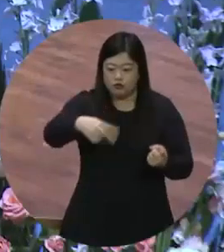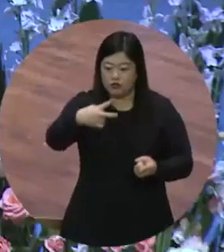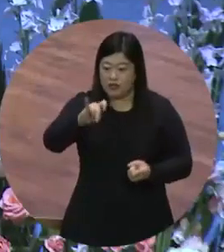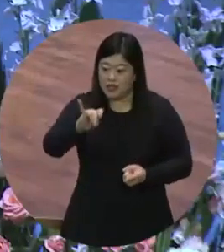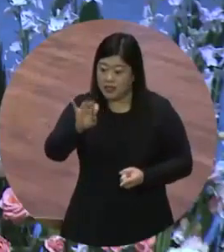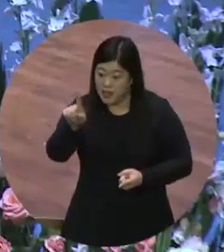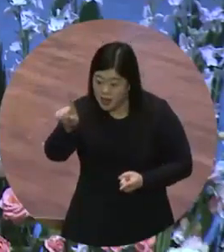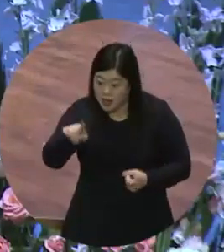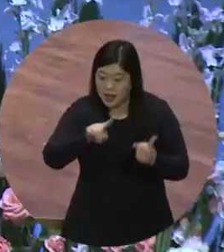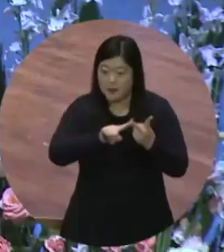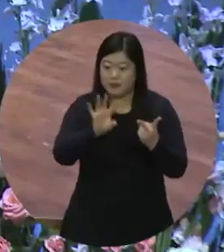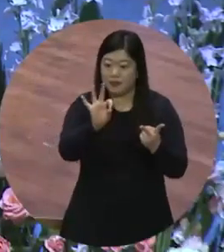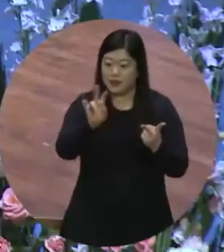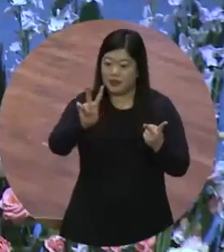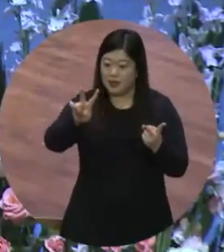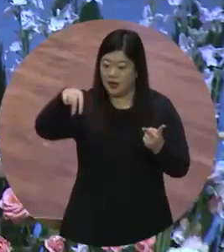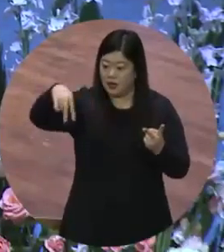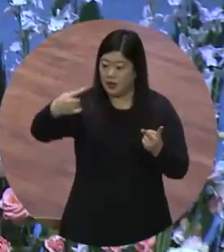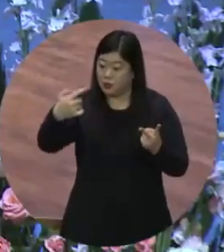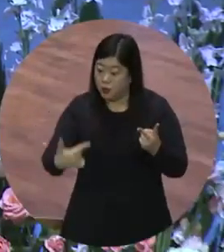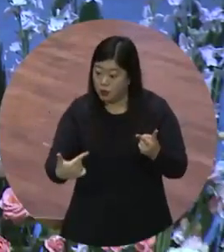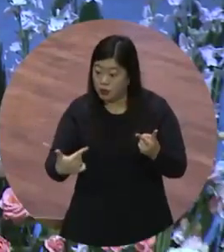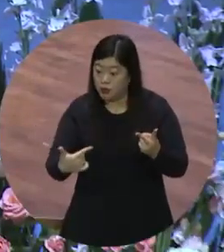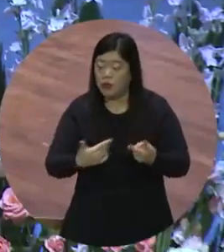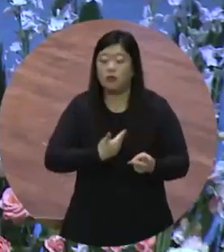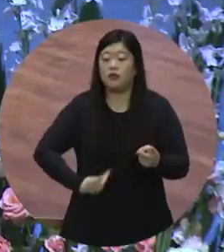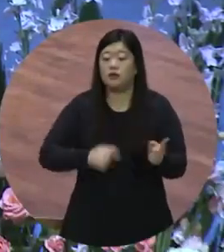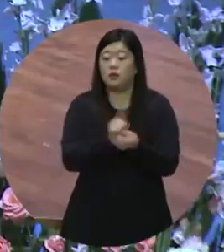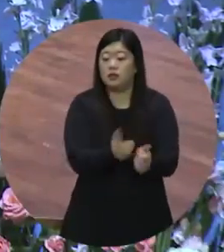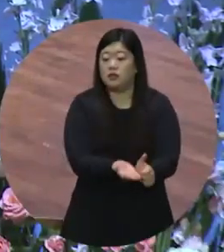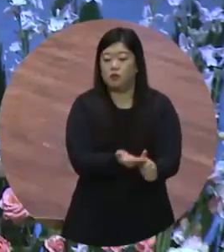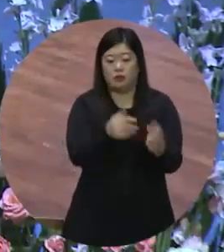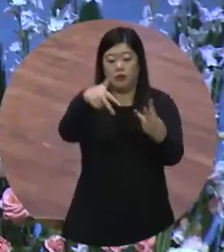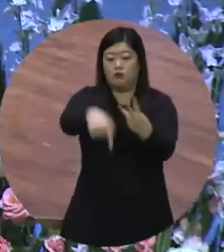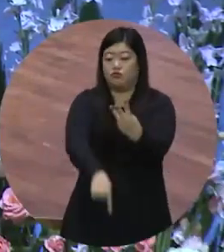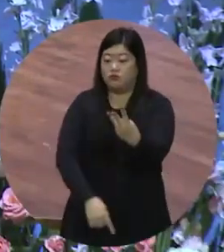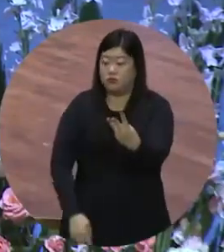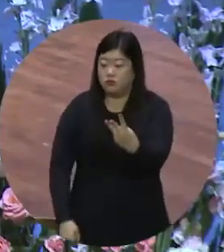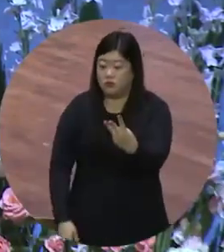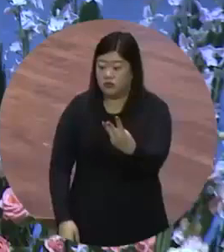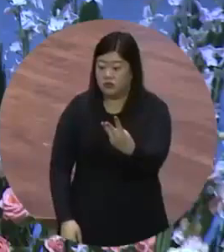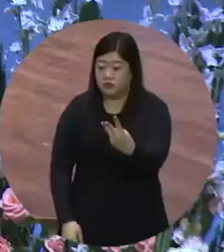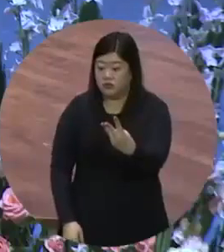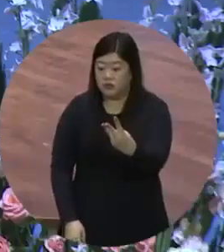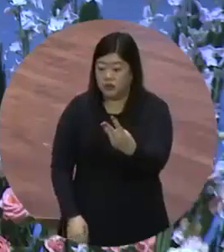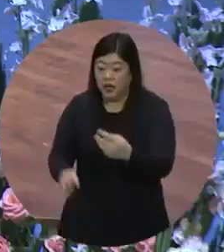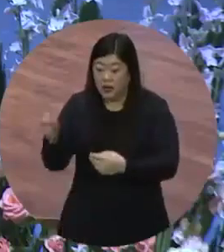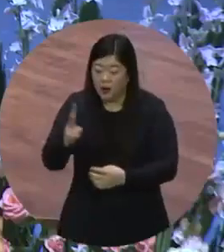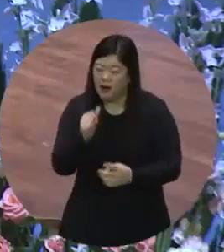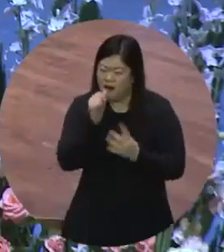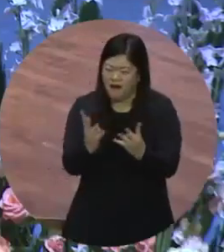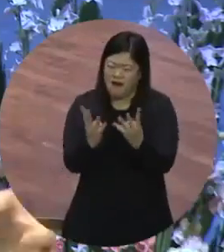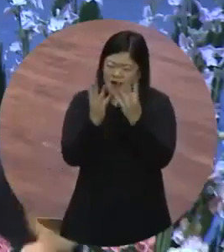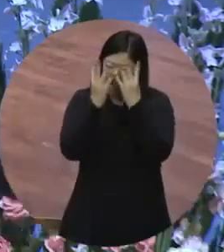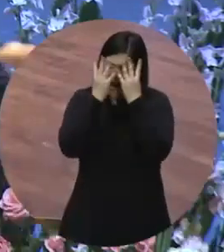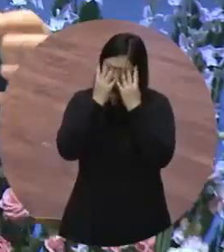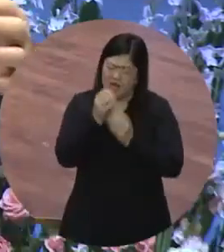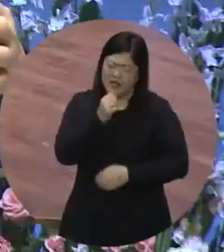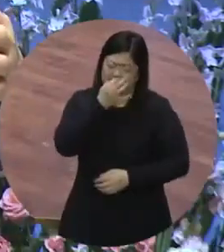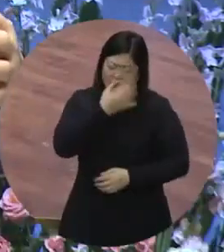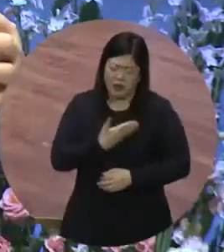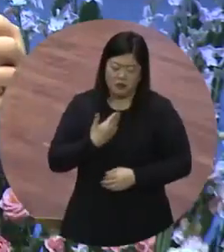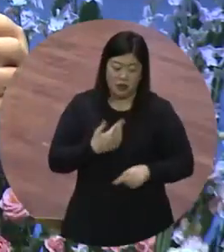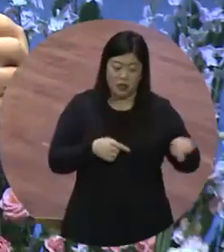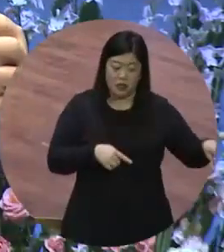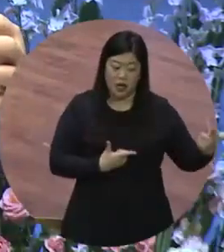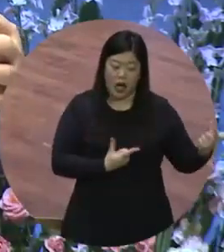이런 사람들이요. 전부 다 도망가면서. 심지어 감옥에 갇혀있을 때는 그 감옥이 성교 현장이